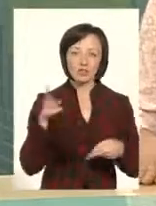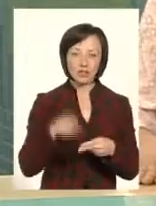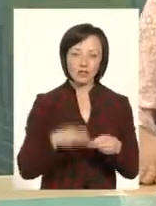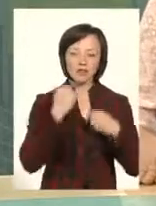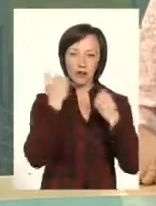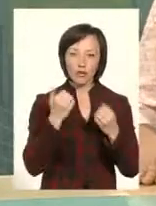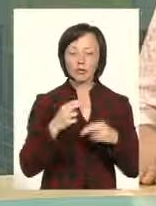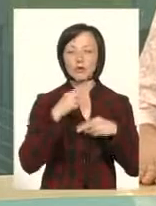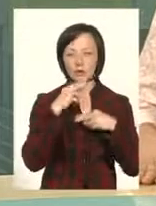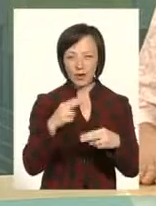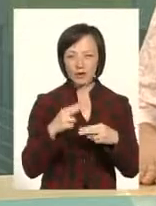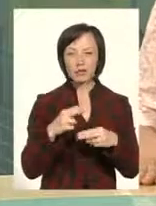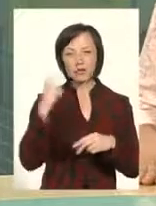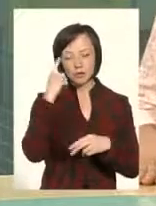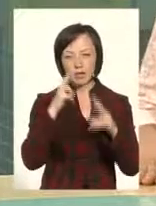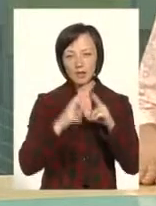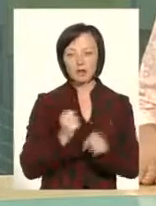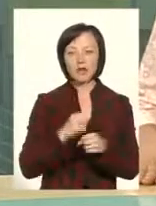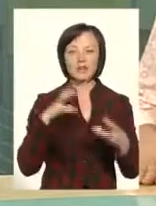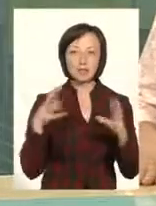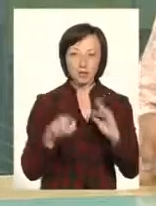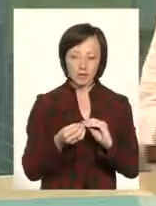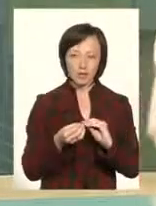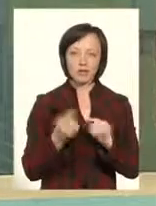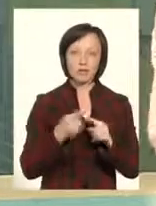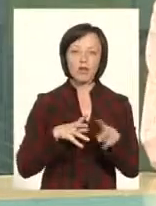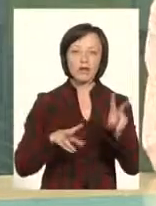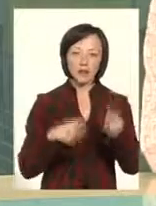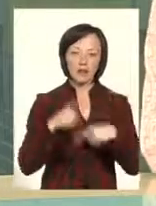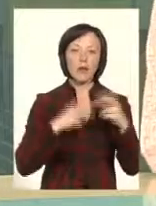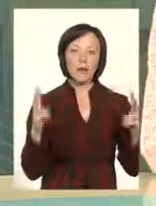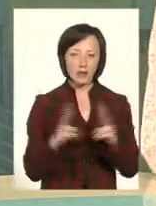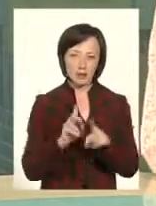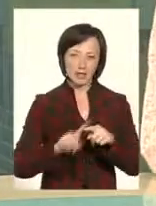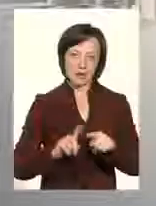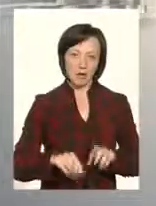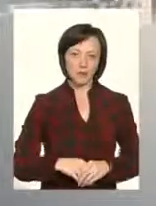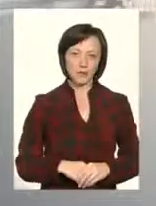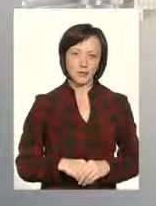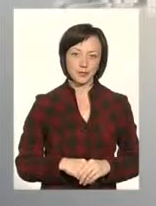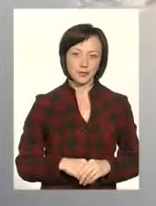вичерпаний. Дякую всім, хто був з нами. Думайте, аналізуйте, робіть висновки. Це була тема. Побачимось незабаром.